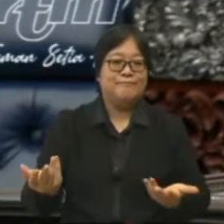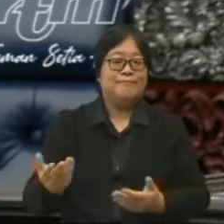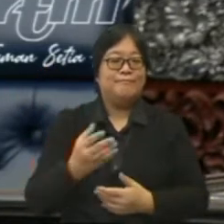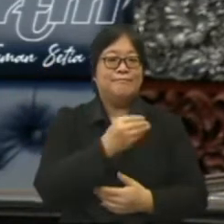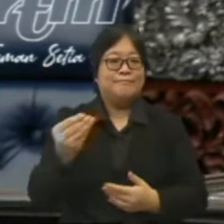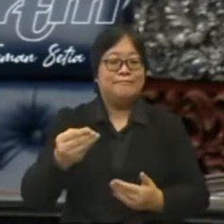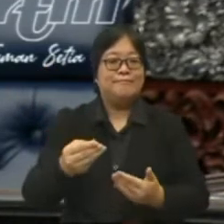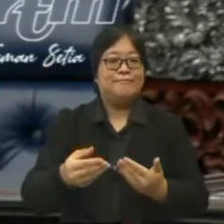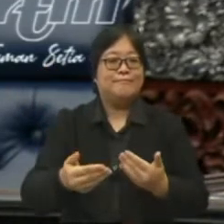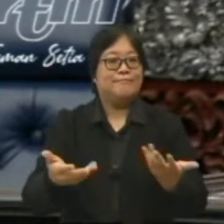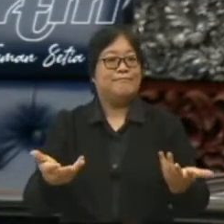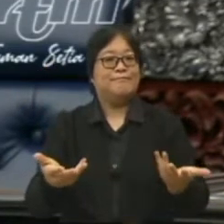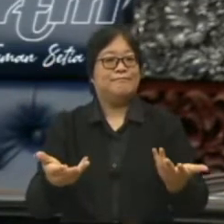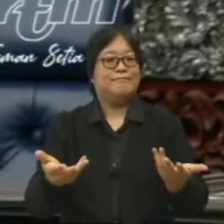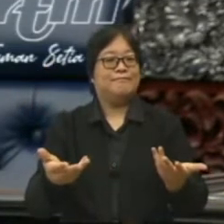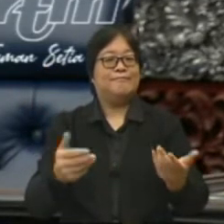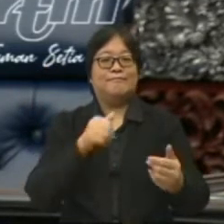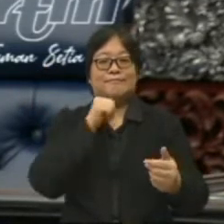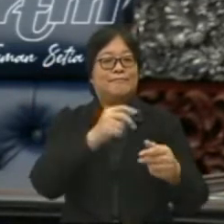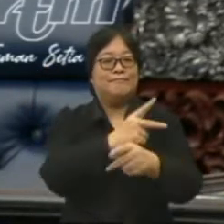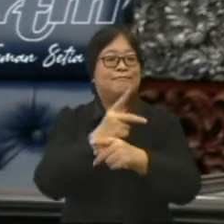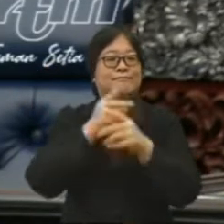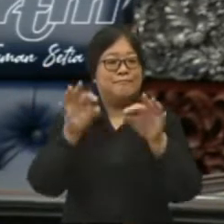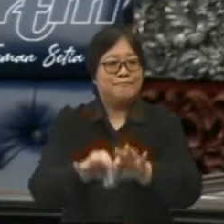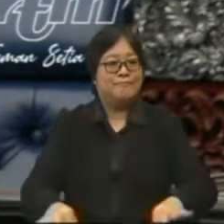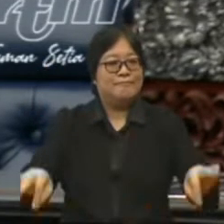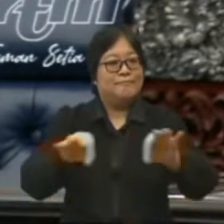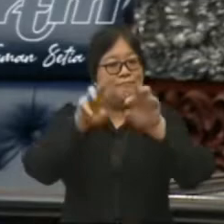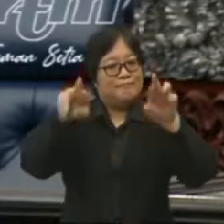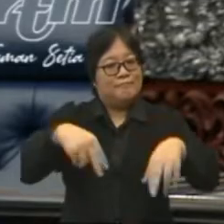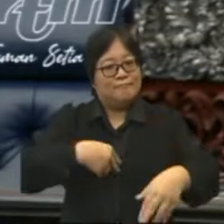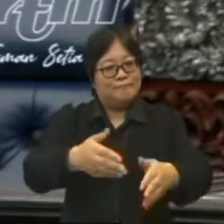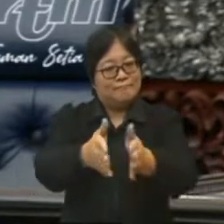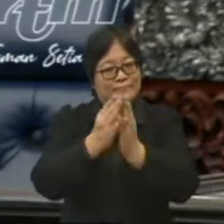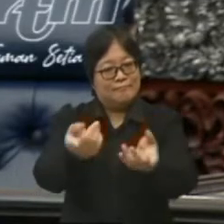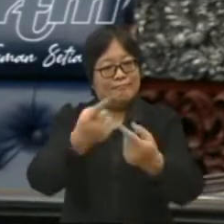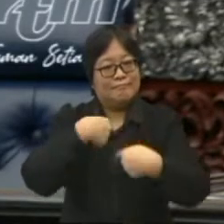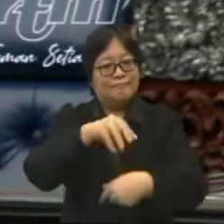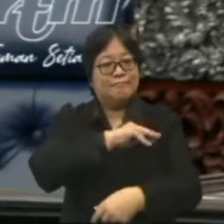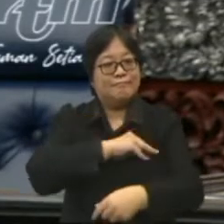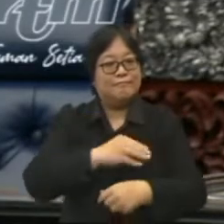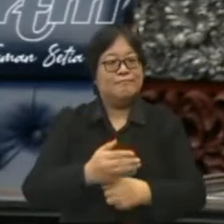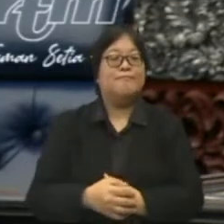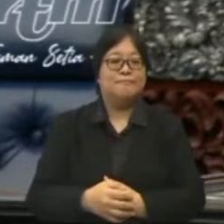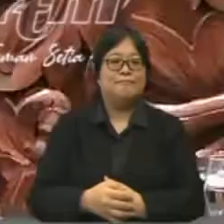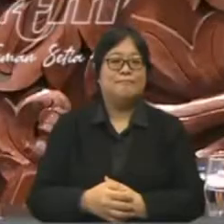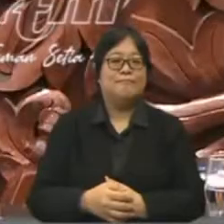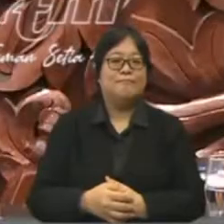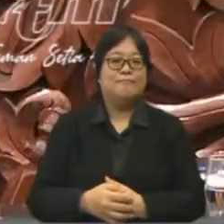membelakangkan kepentingan rakyat Saya minta jawaban dari pada menteri